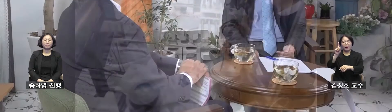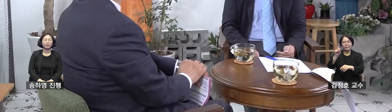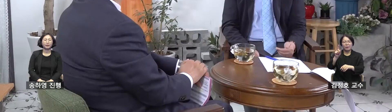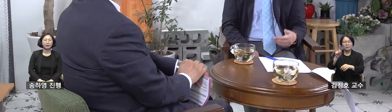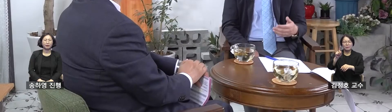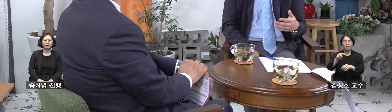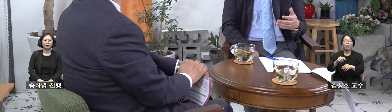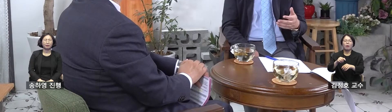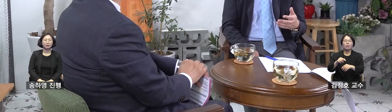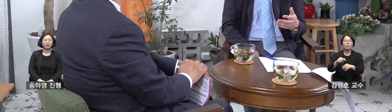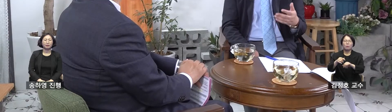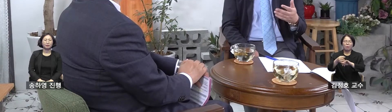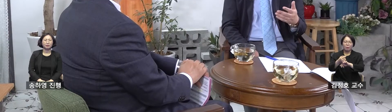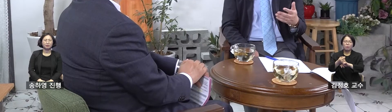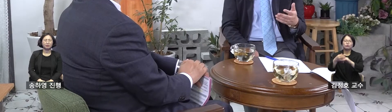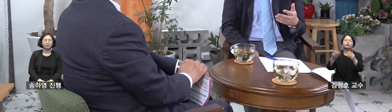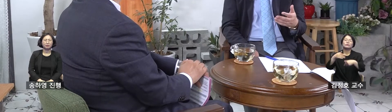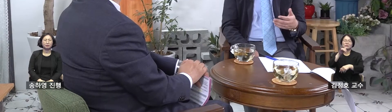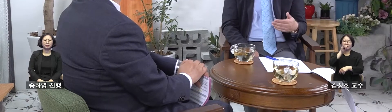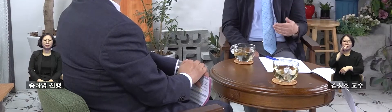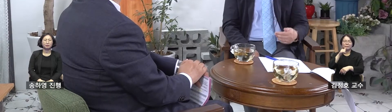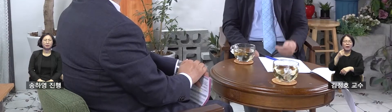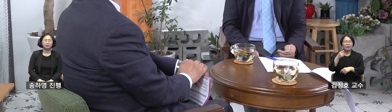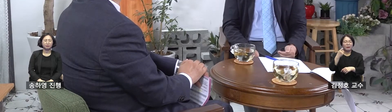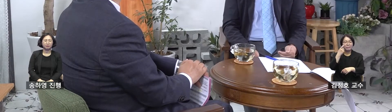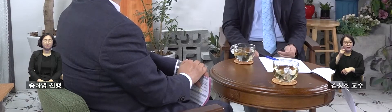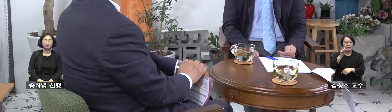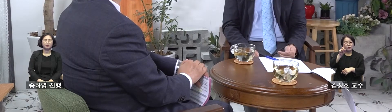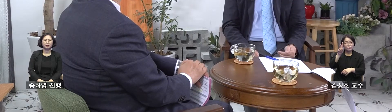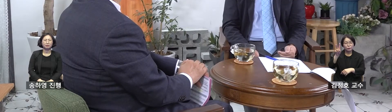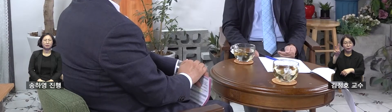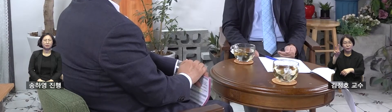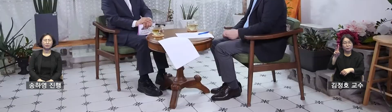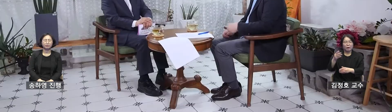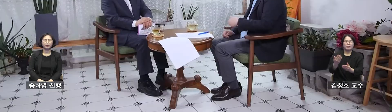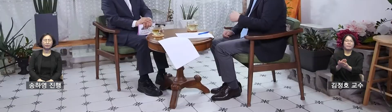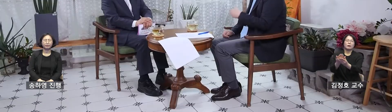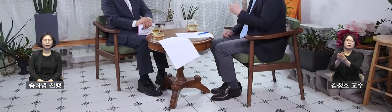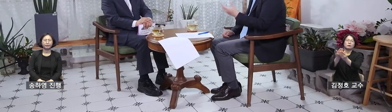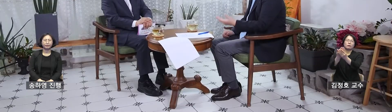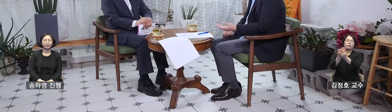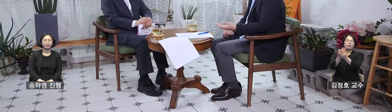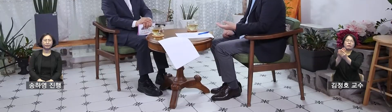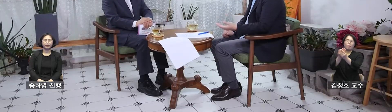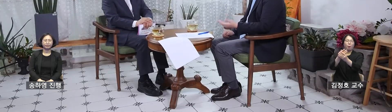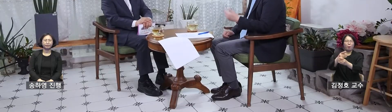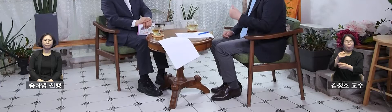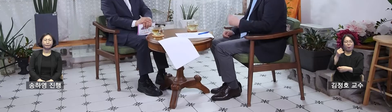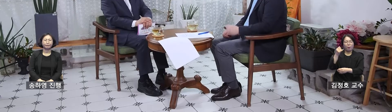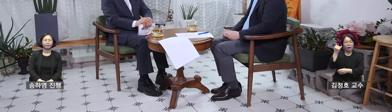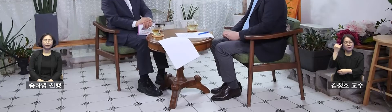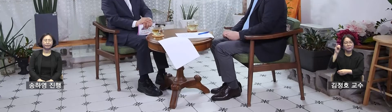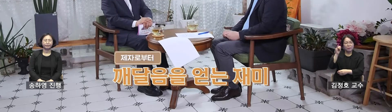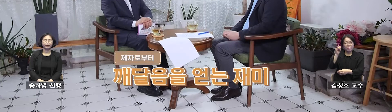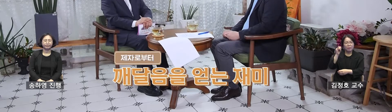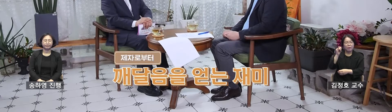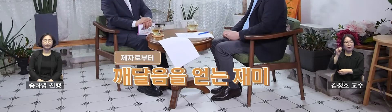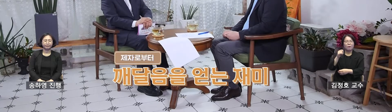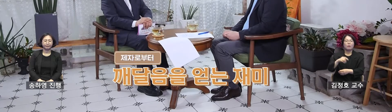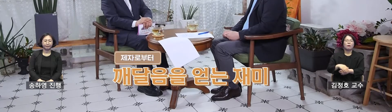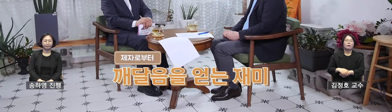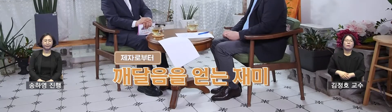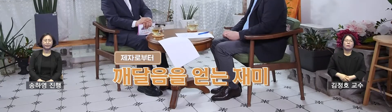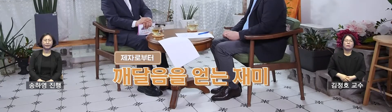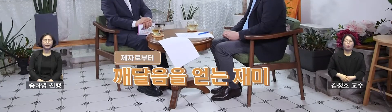하고. 근데 그게 이제 한 달에 한 두 번 제가 저렇게까지 발전했네. 저런 생각을 했네. 맞아 적어야 하고 할